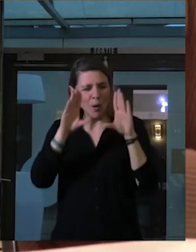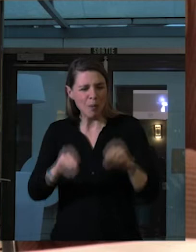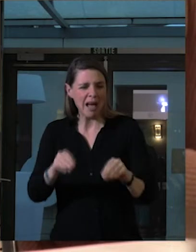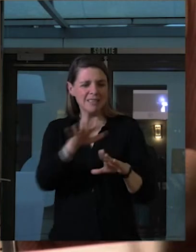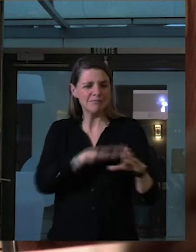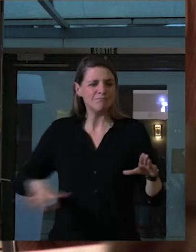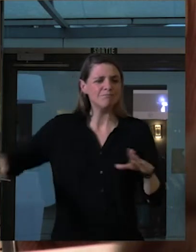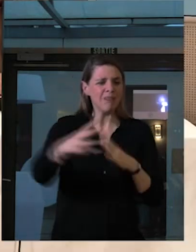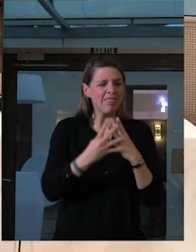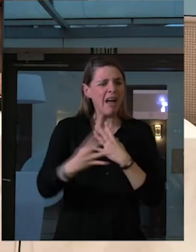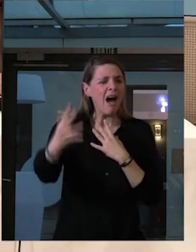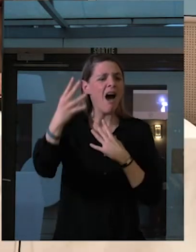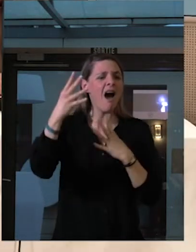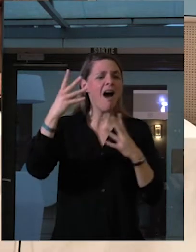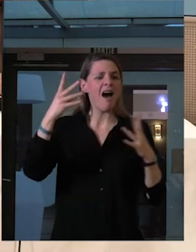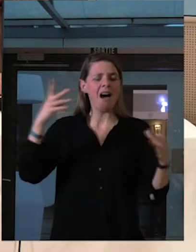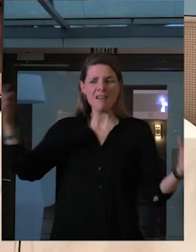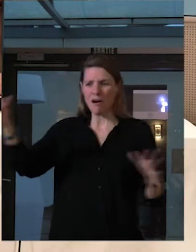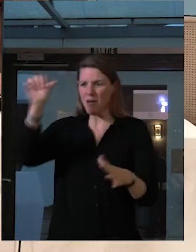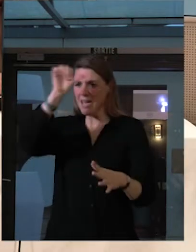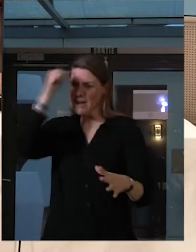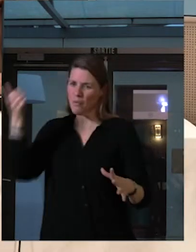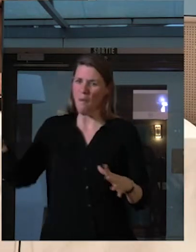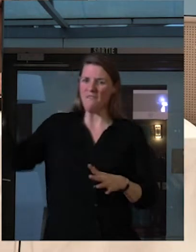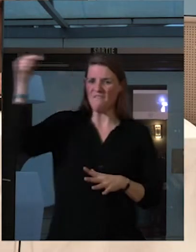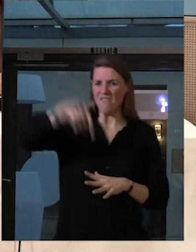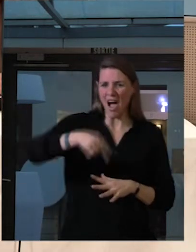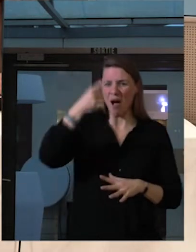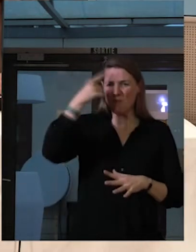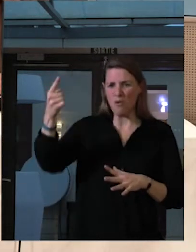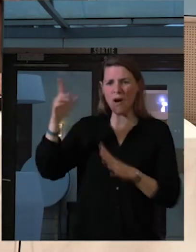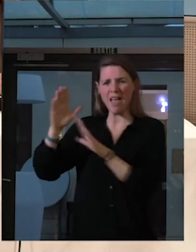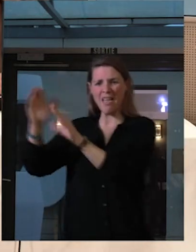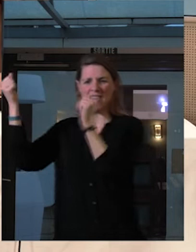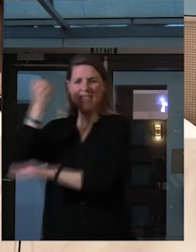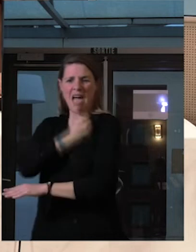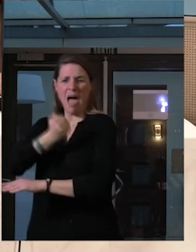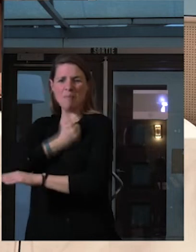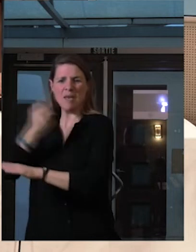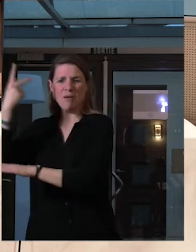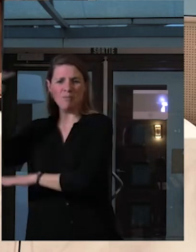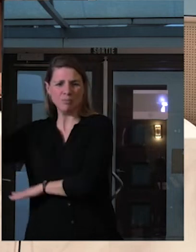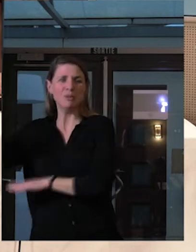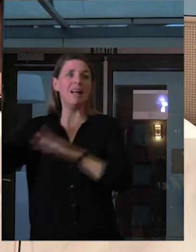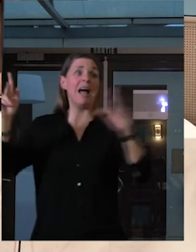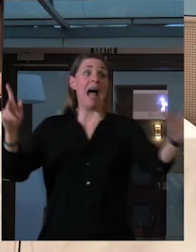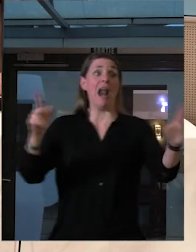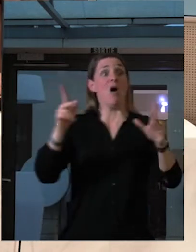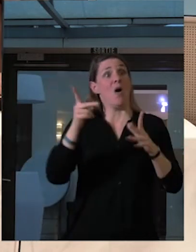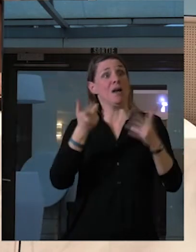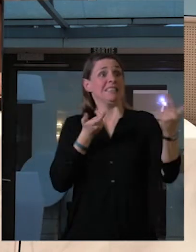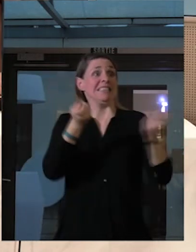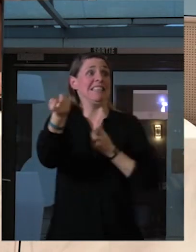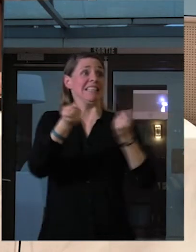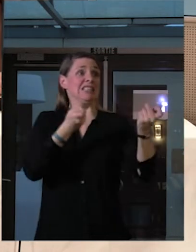terrain pour ne pas abîmer le leur ? Alors ça, les dirigeants des Girondins qui sont là vont peut-être pas apprécier.